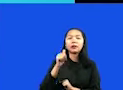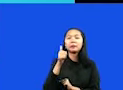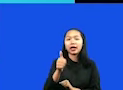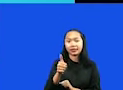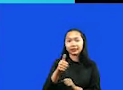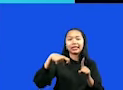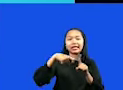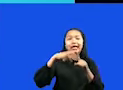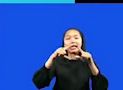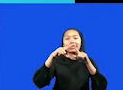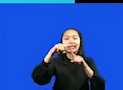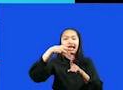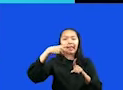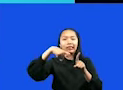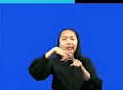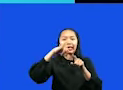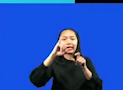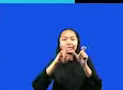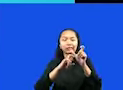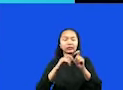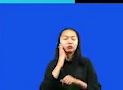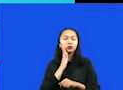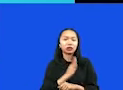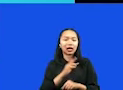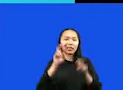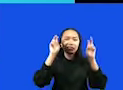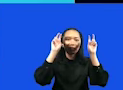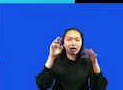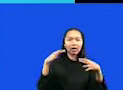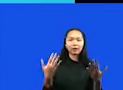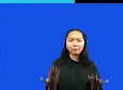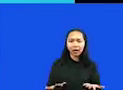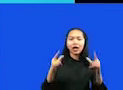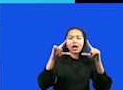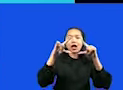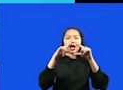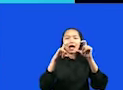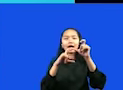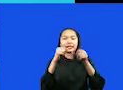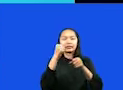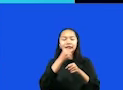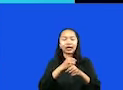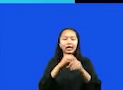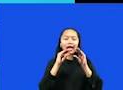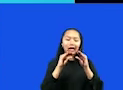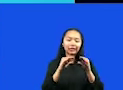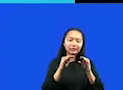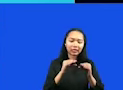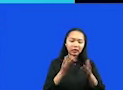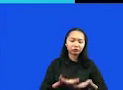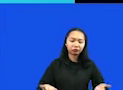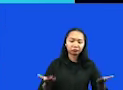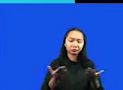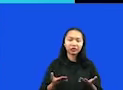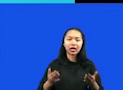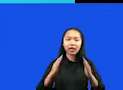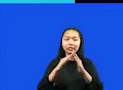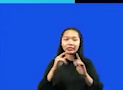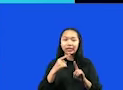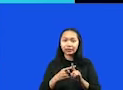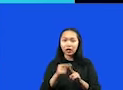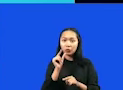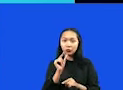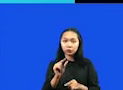saat mereka mengajar tema asg ajaran sosial gereja kepada anak-anak muda yang akan menerima